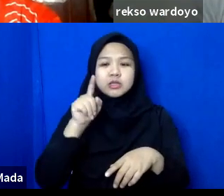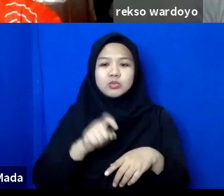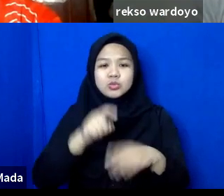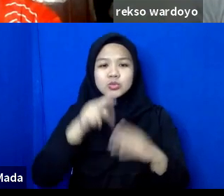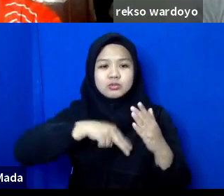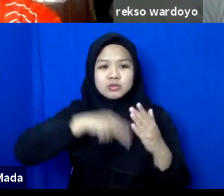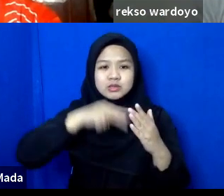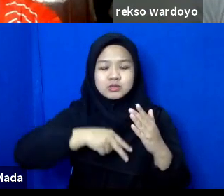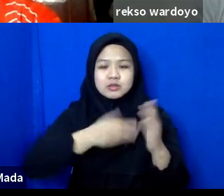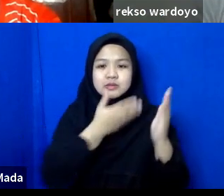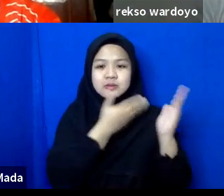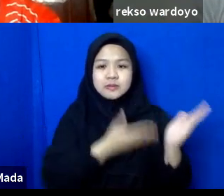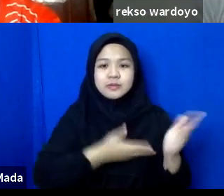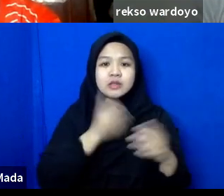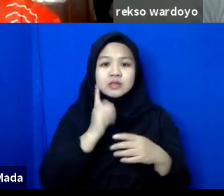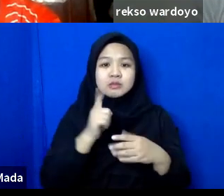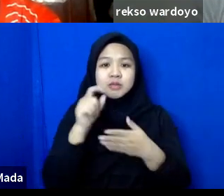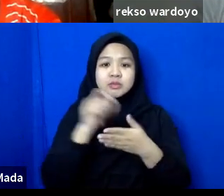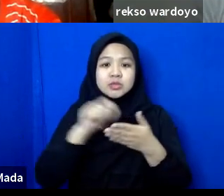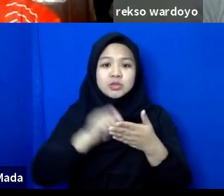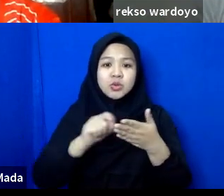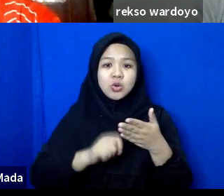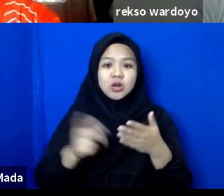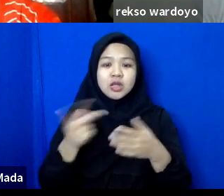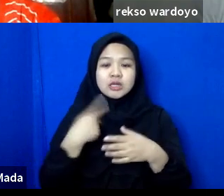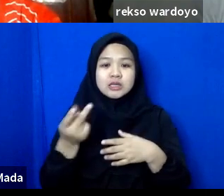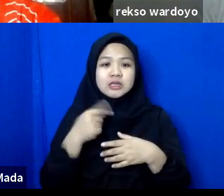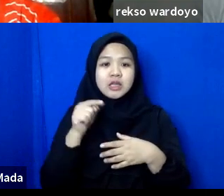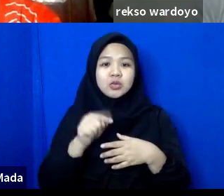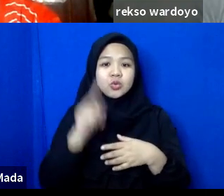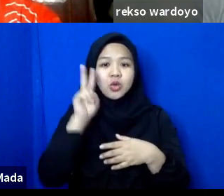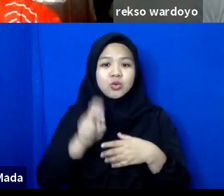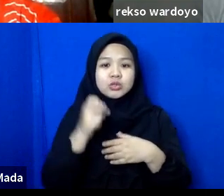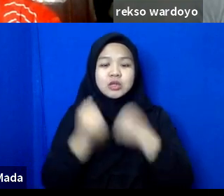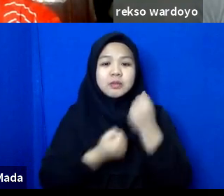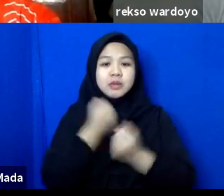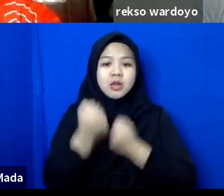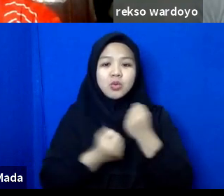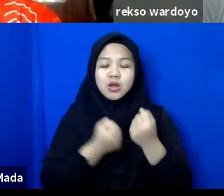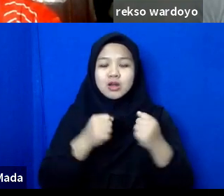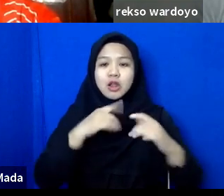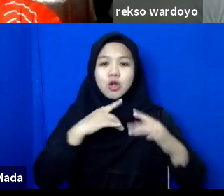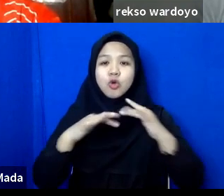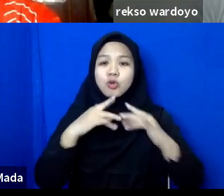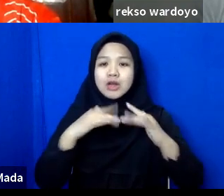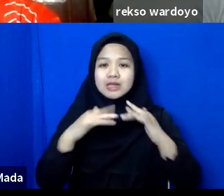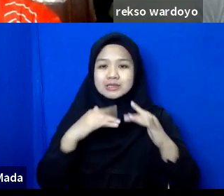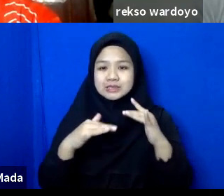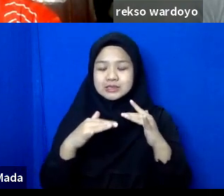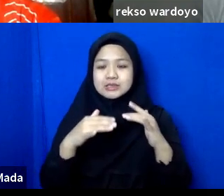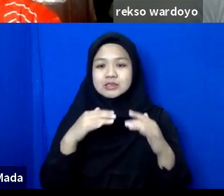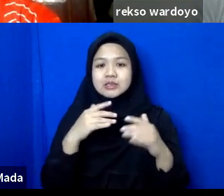Nah karena sekolah-sekolah kita Titu seluruhnya melakukan akomodasi ya